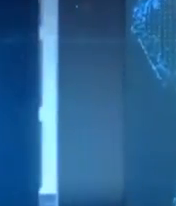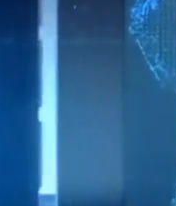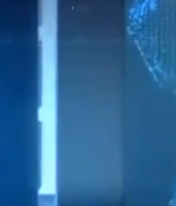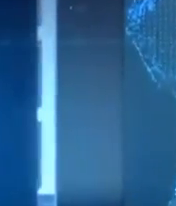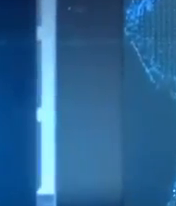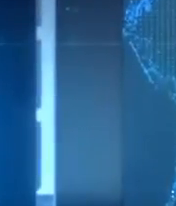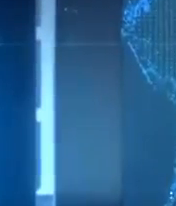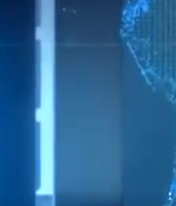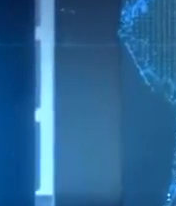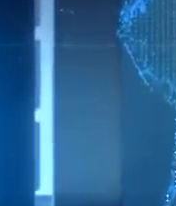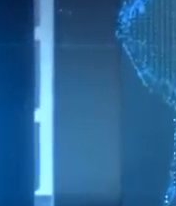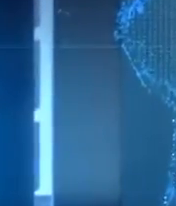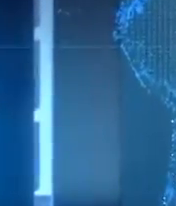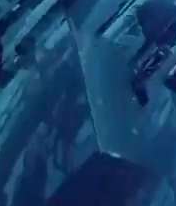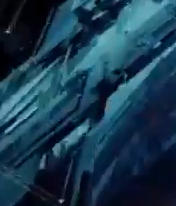ауданынан.